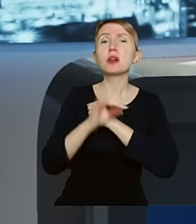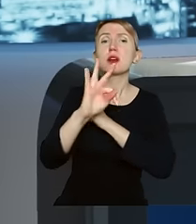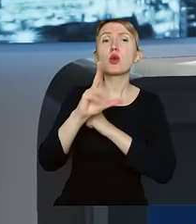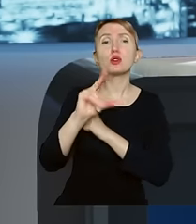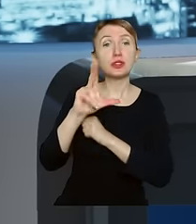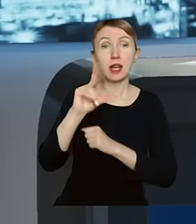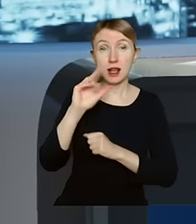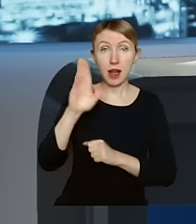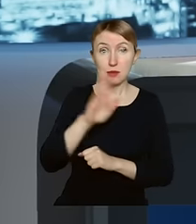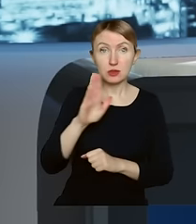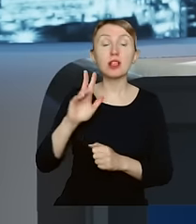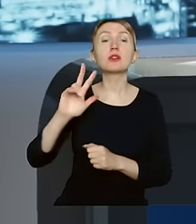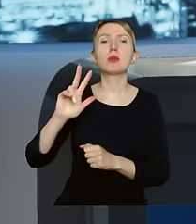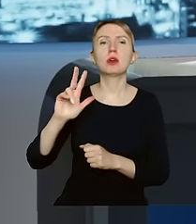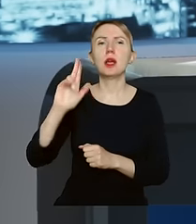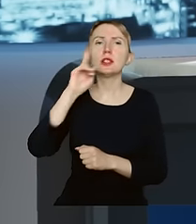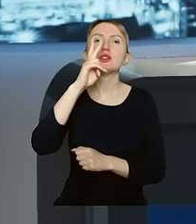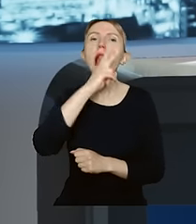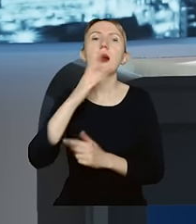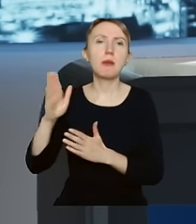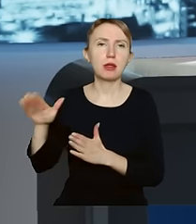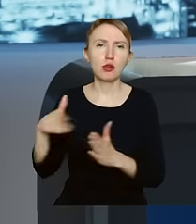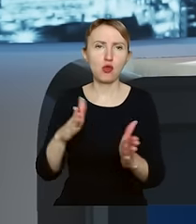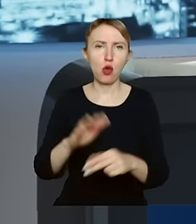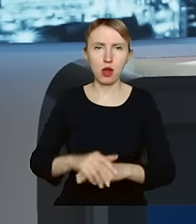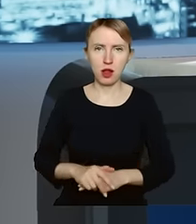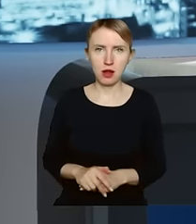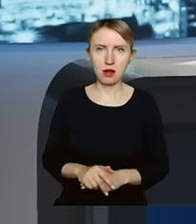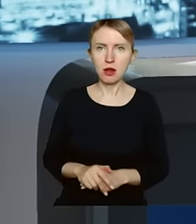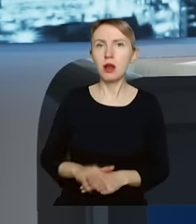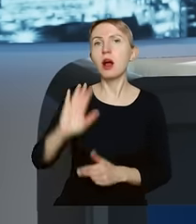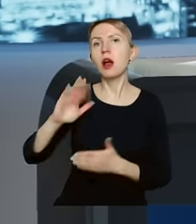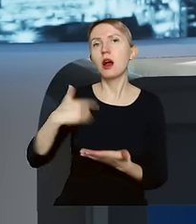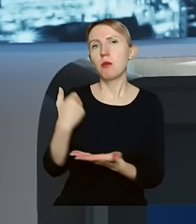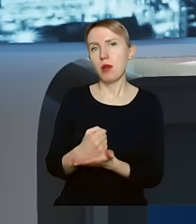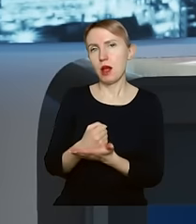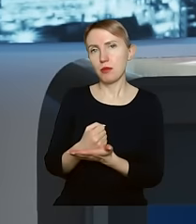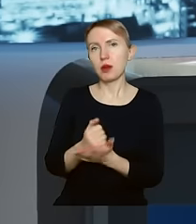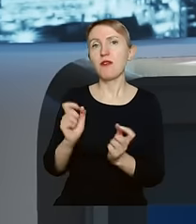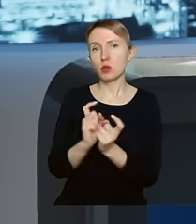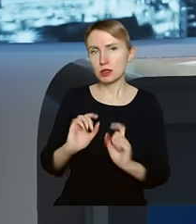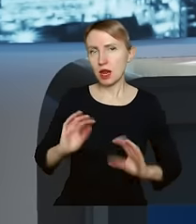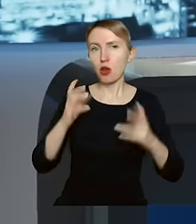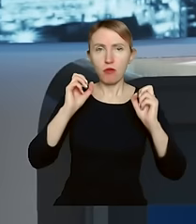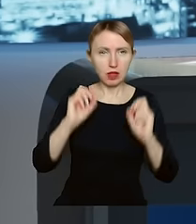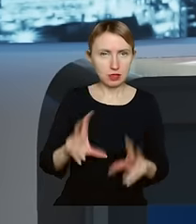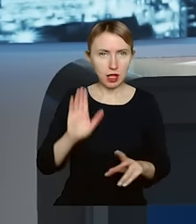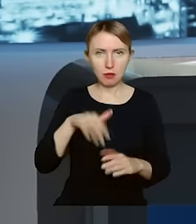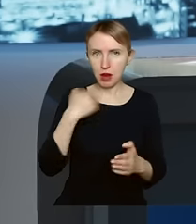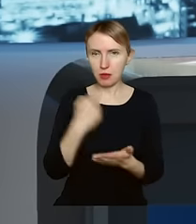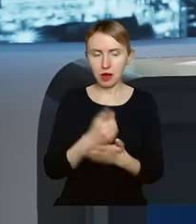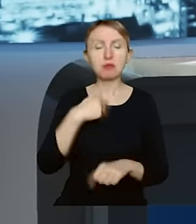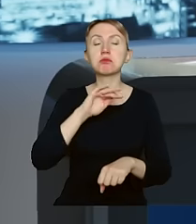na tą ślepą drogę. To też jest nie w porządku. Oczywiście mają prawo do strajkować, też